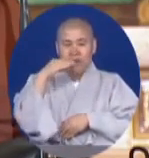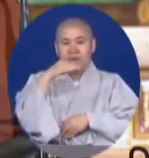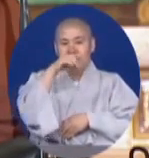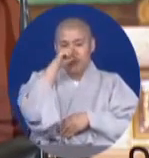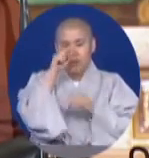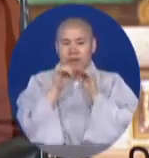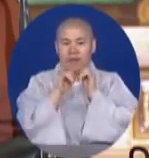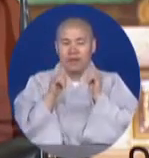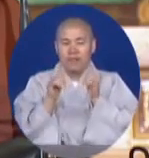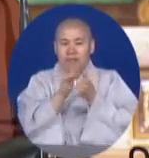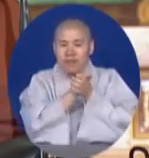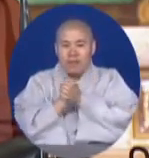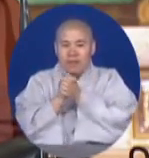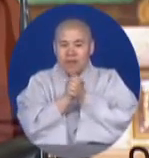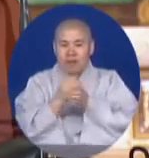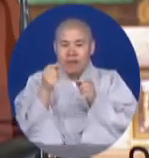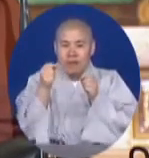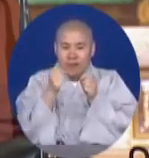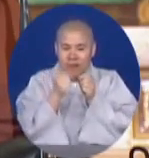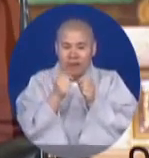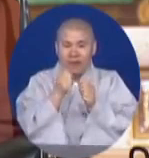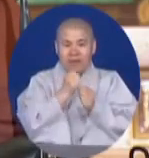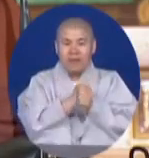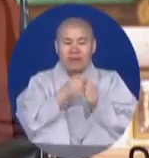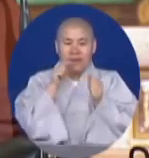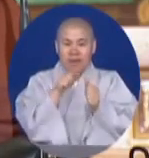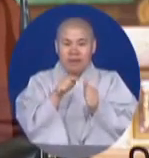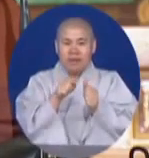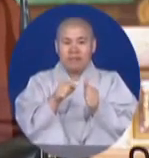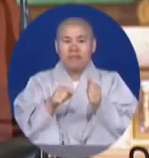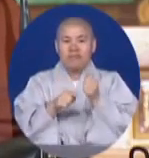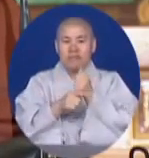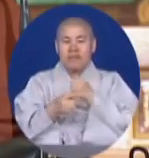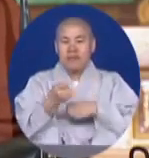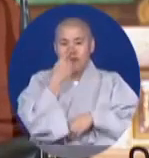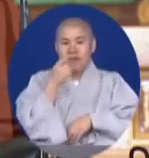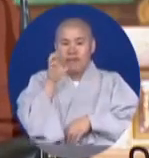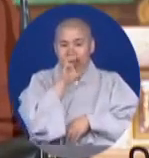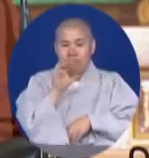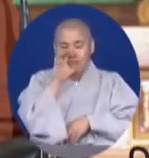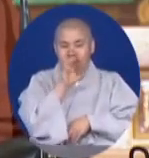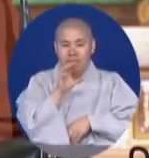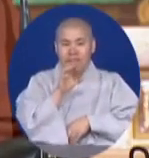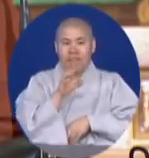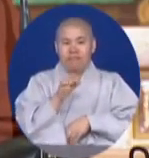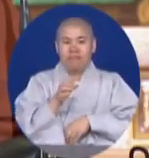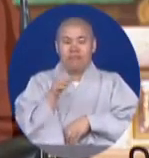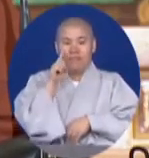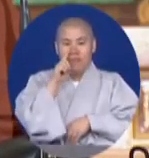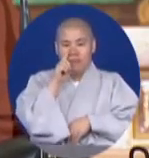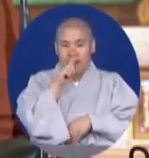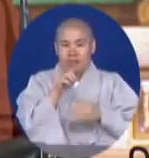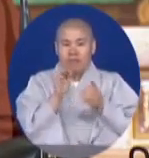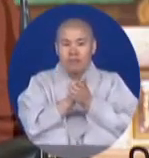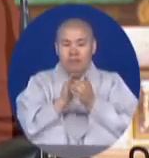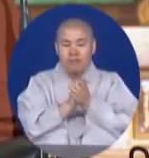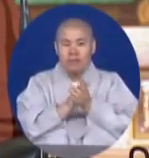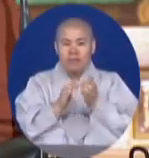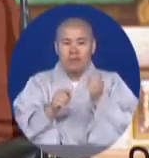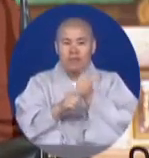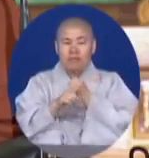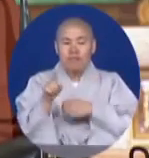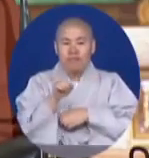친하고 가까이 하라. 이게 학습입니다. 그러면 아구는 뭐며